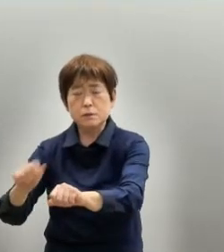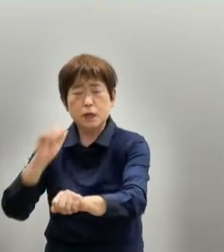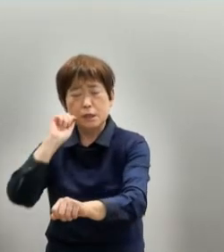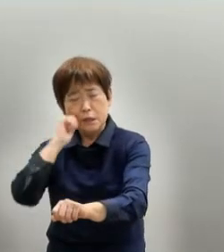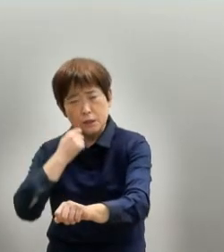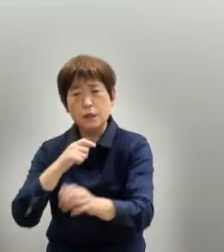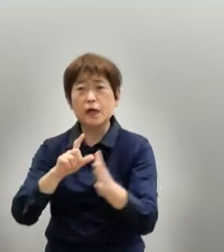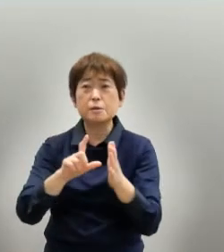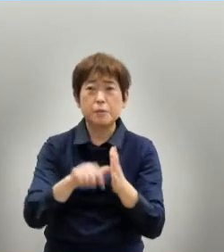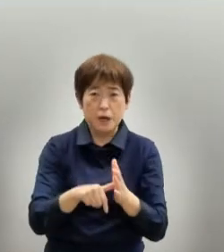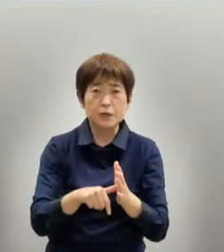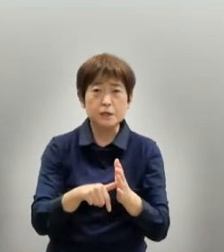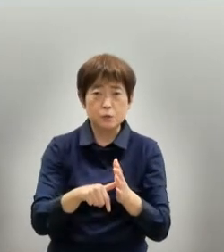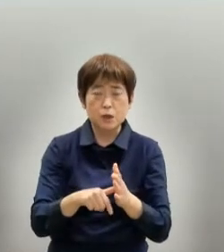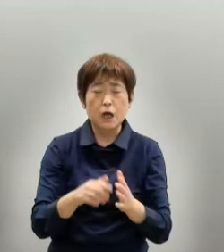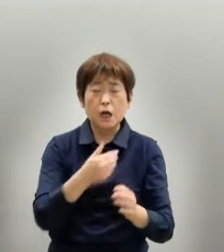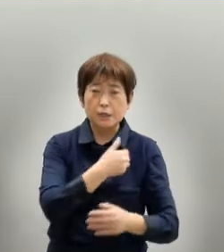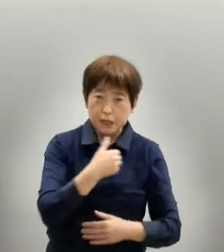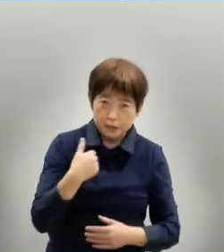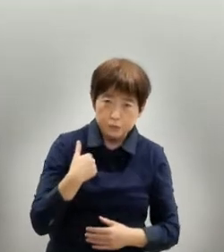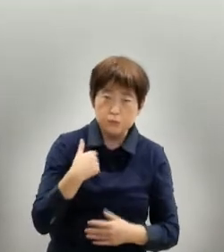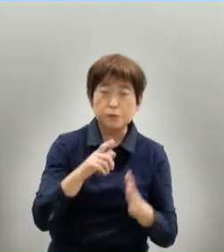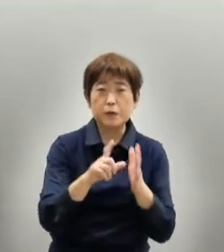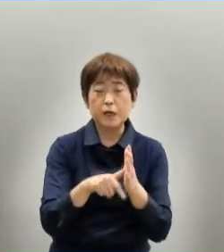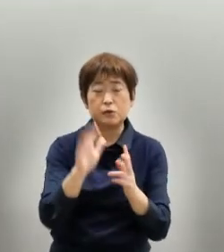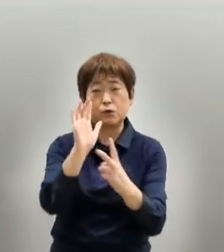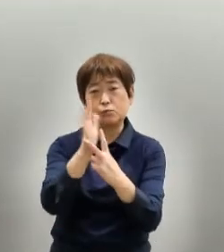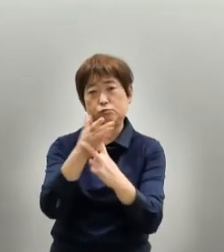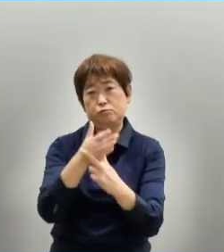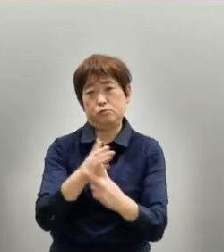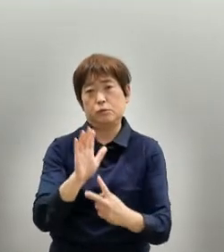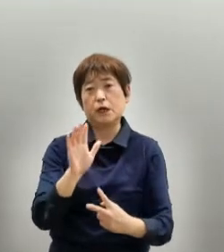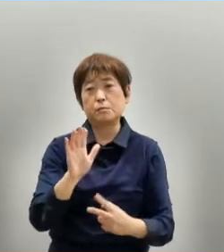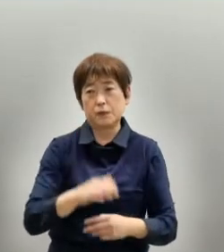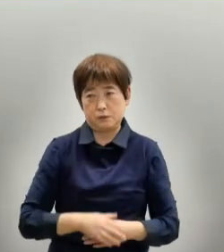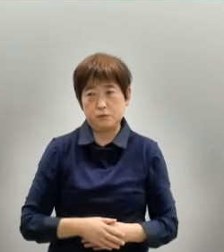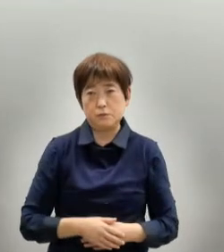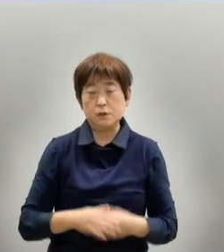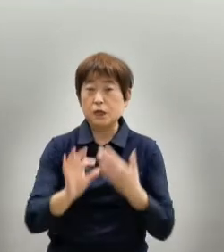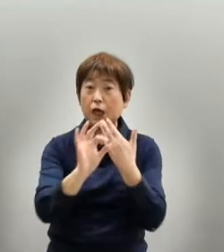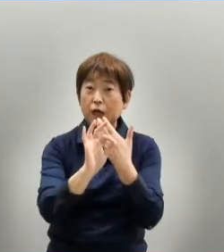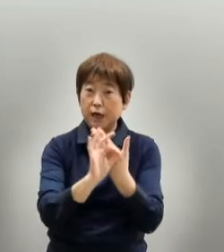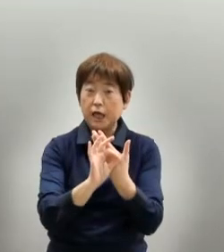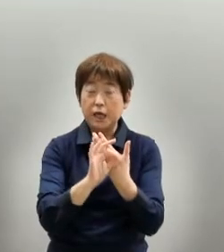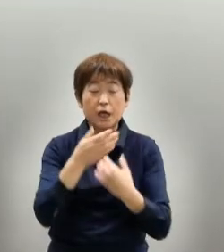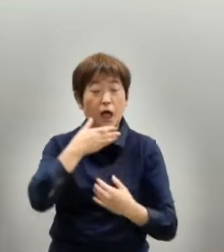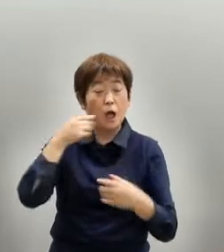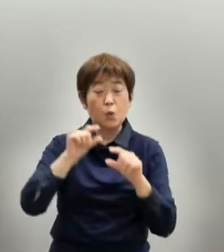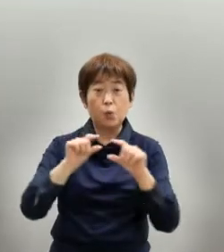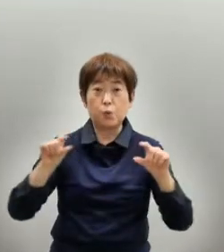ような場合というのがあると思うんですね。で、下のところにブルーで示しております、例として示してお